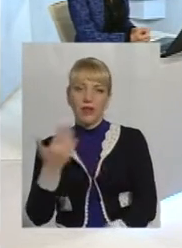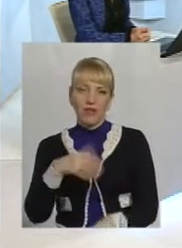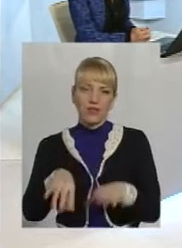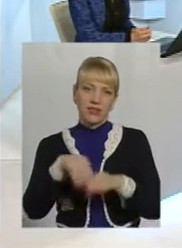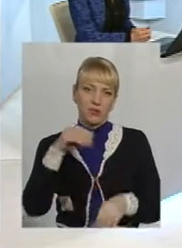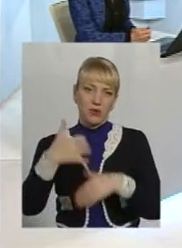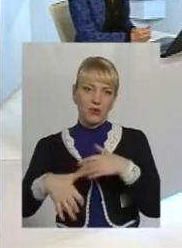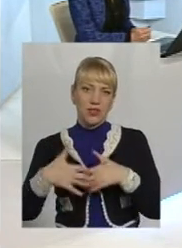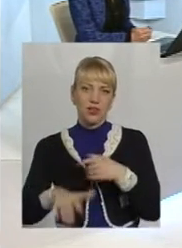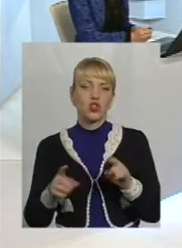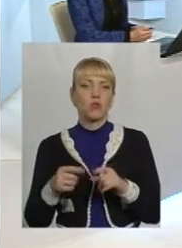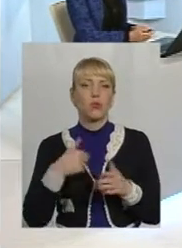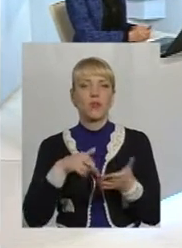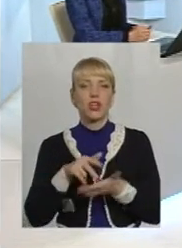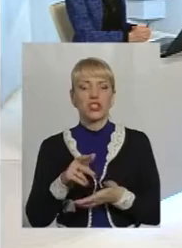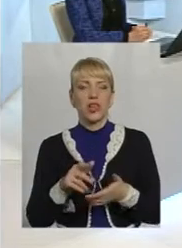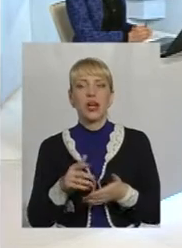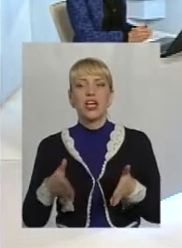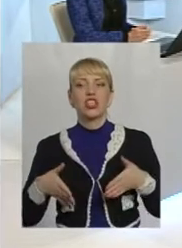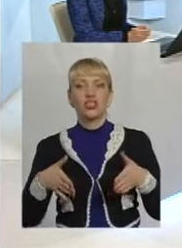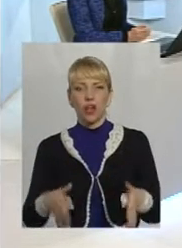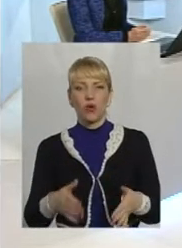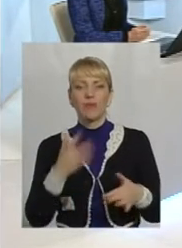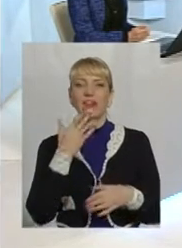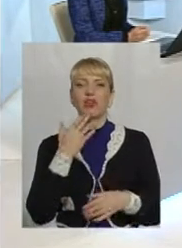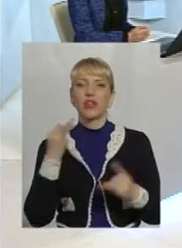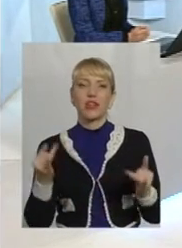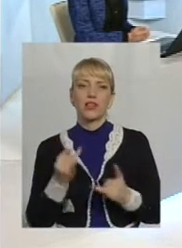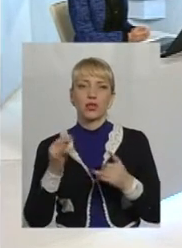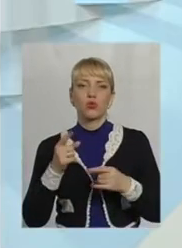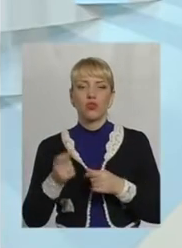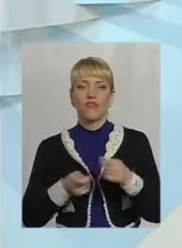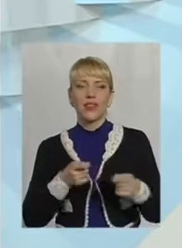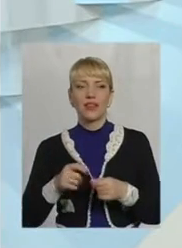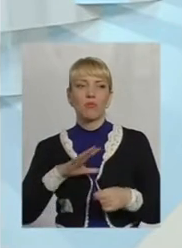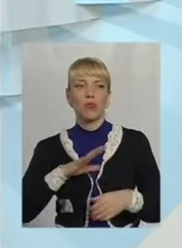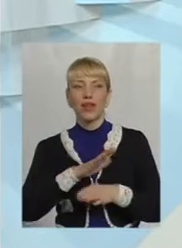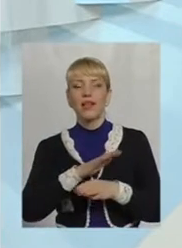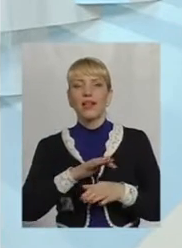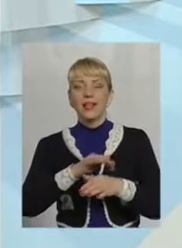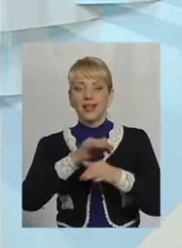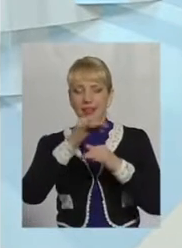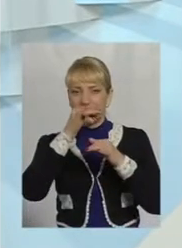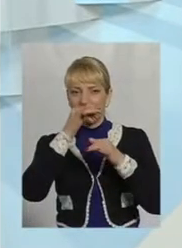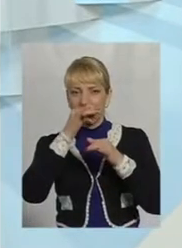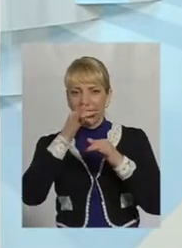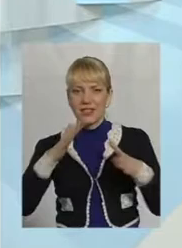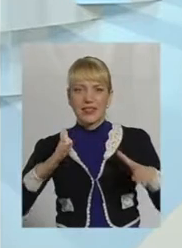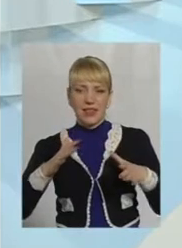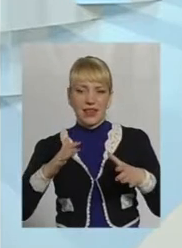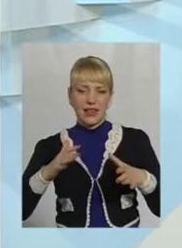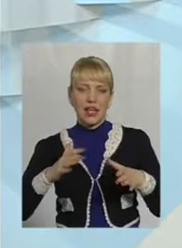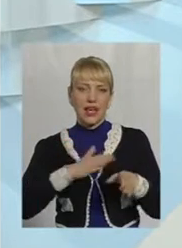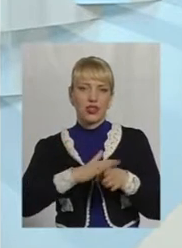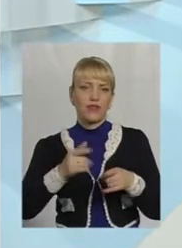середню. Чому не пішла шляхом національного інтересу? Влада була не здатна цей інтерес реалізувати. Давайте не